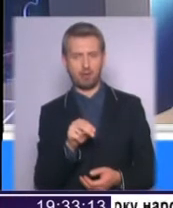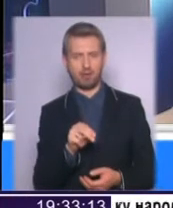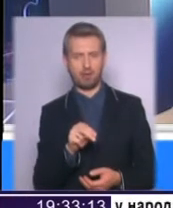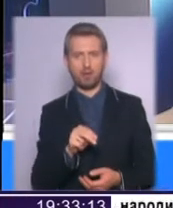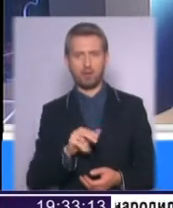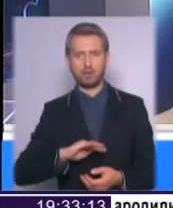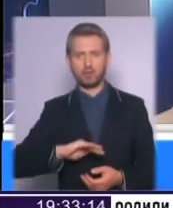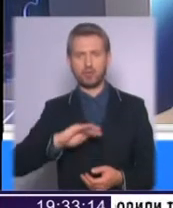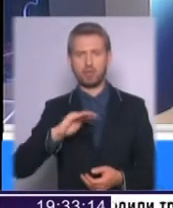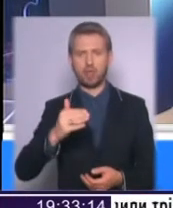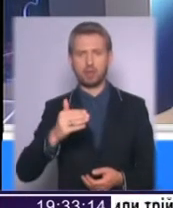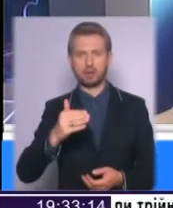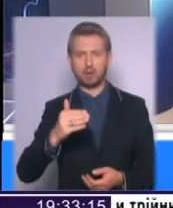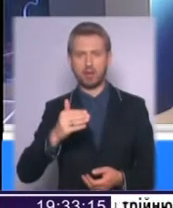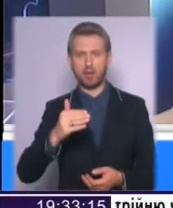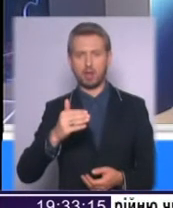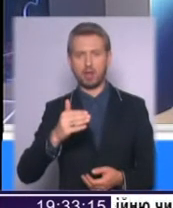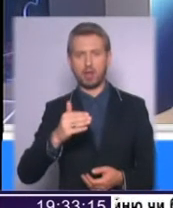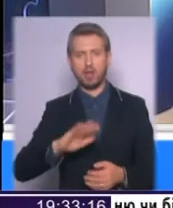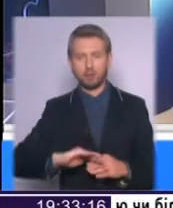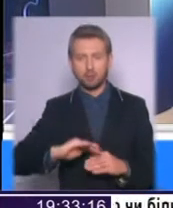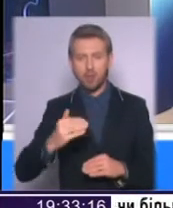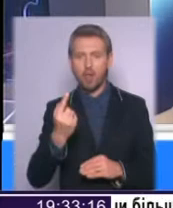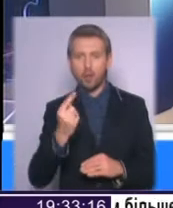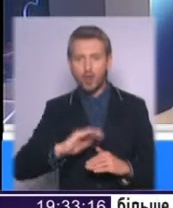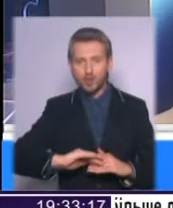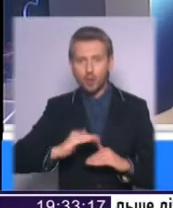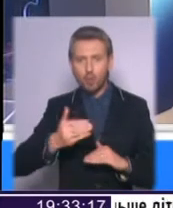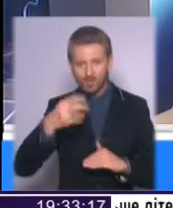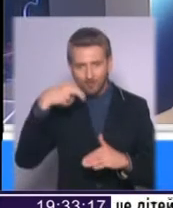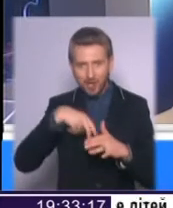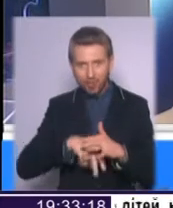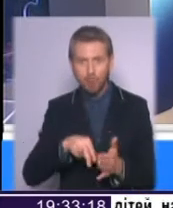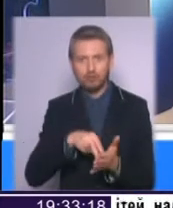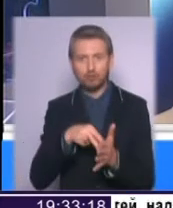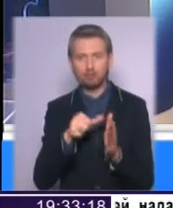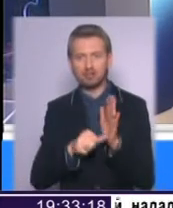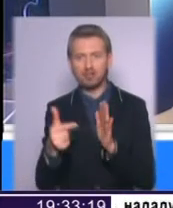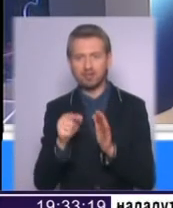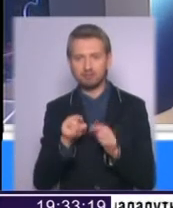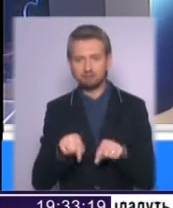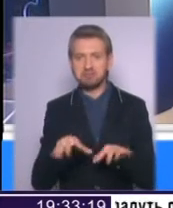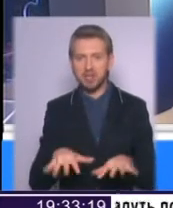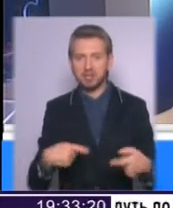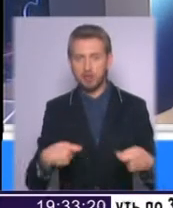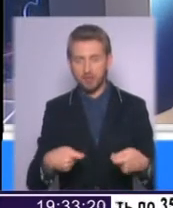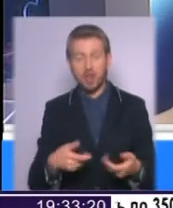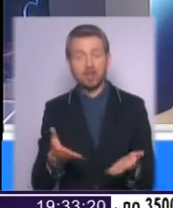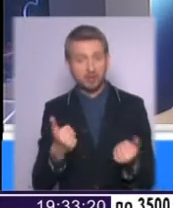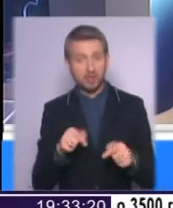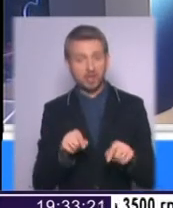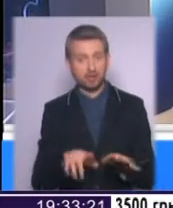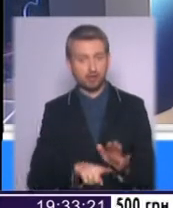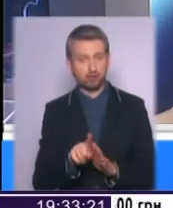на переходе стоит 60 гривен, вот. Давайте з цього почнемо. Угу. Ми вас зрозуміли.